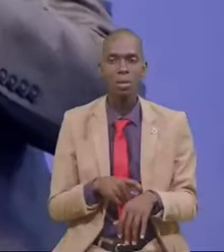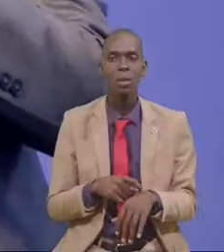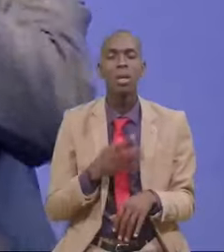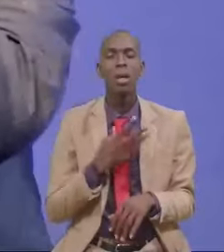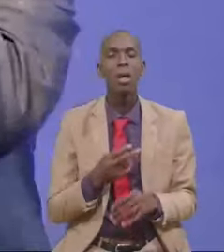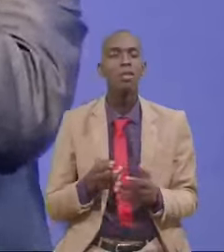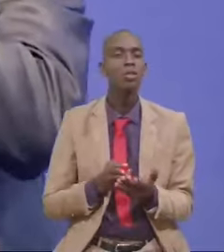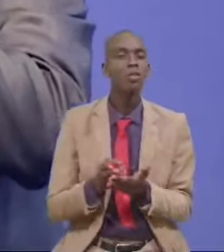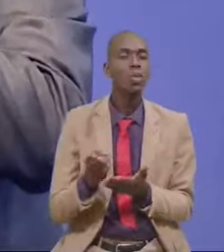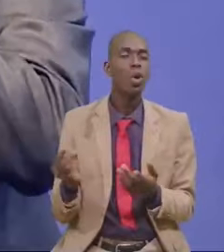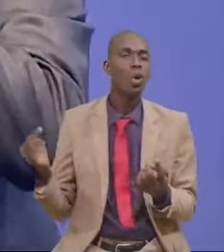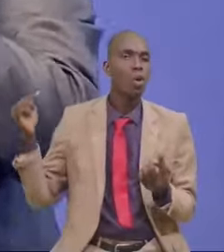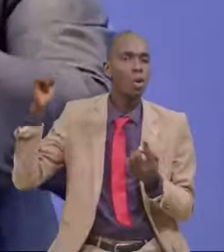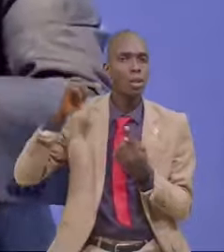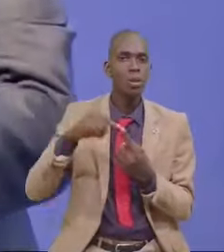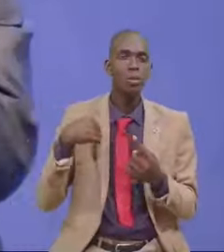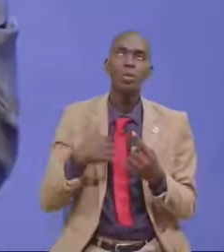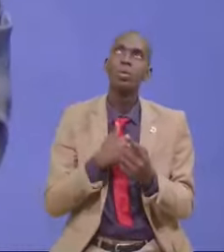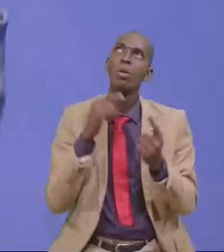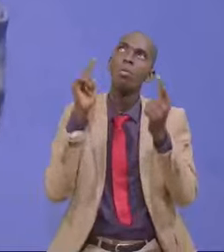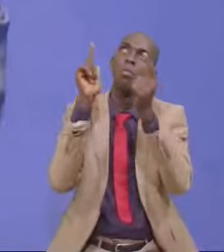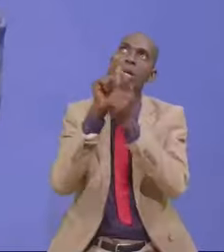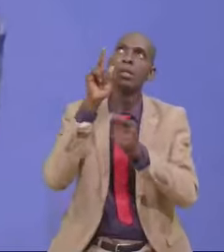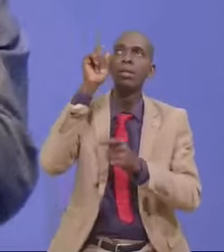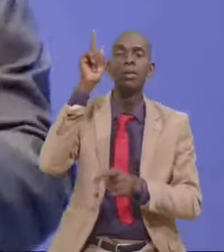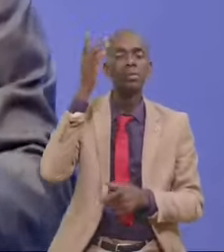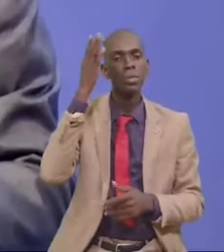La vérité jusqu'à ce que nous le voyons face à face.